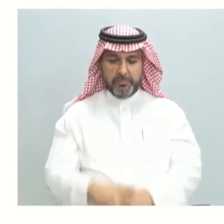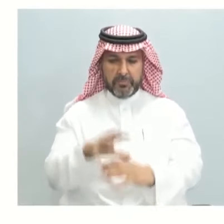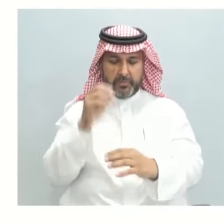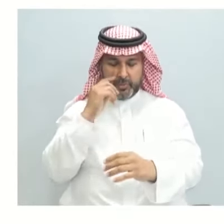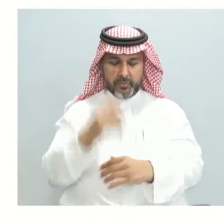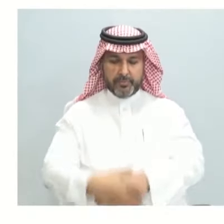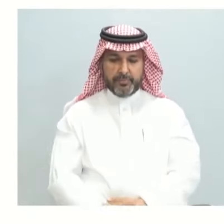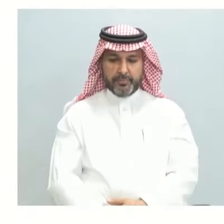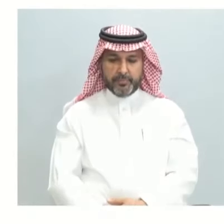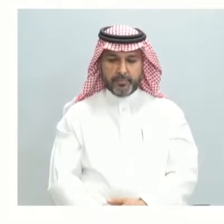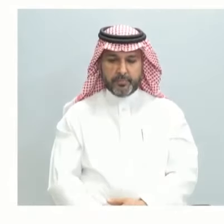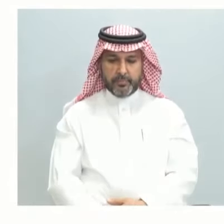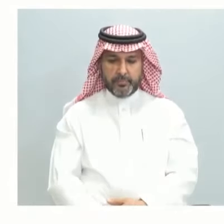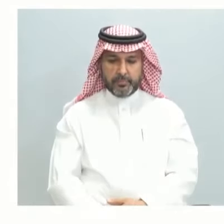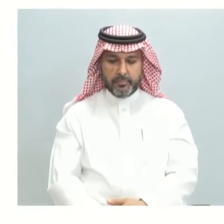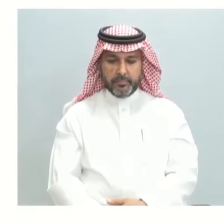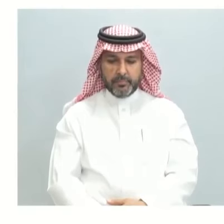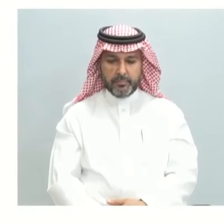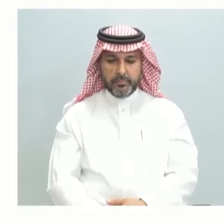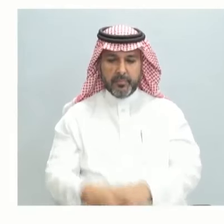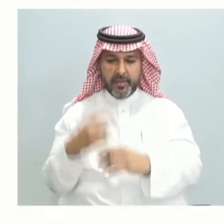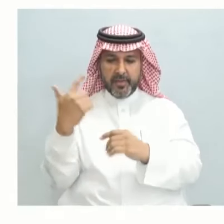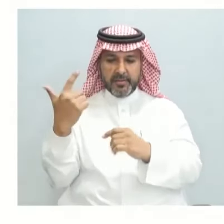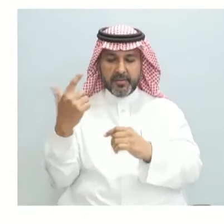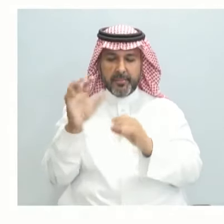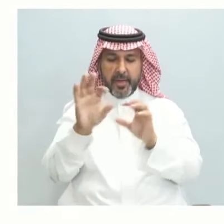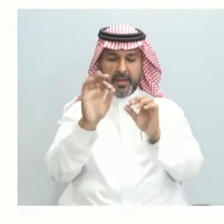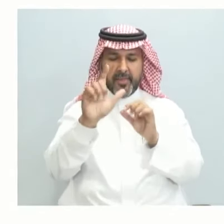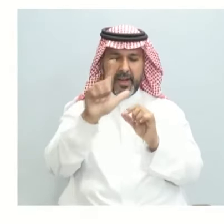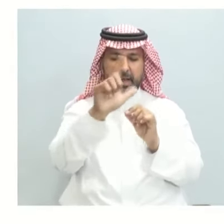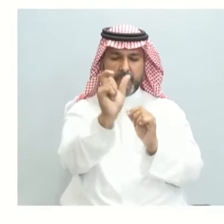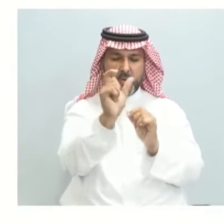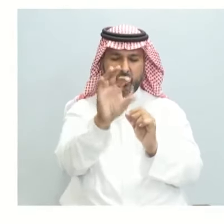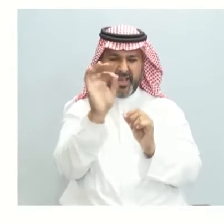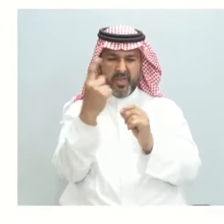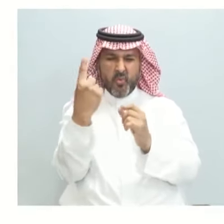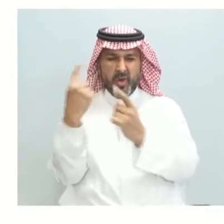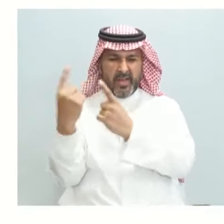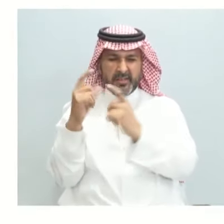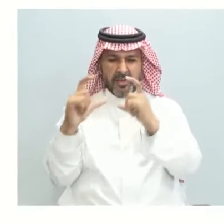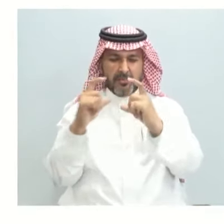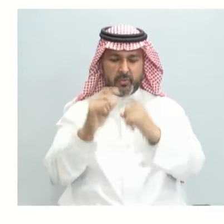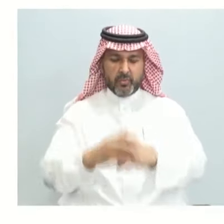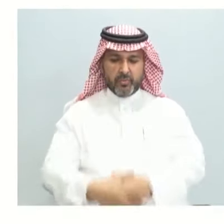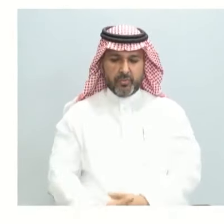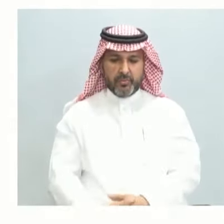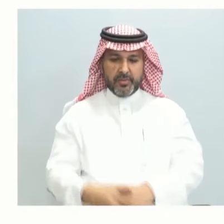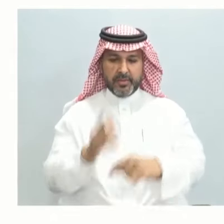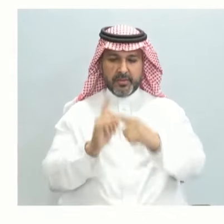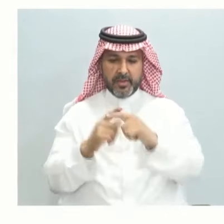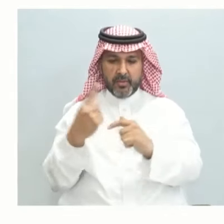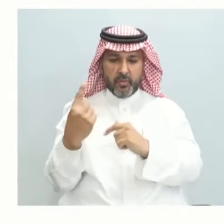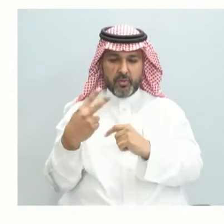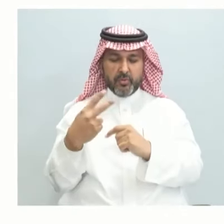الاكبر لنرى الان هناك الحد الاول وهنا الثاني وهنا الثالث من سيتبقى لديه ثلاثه مواقع